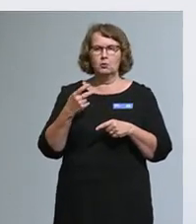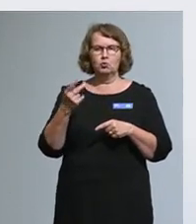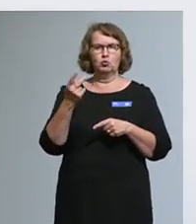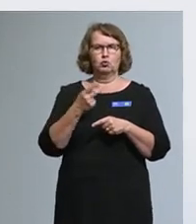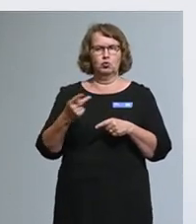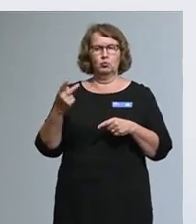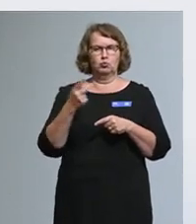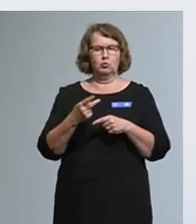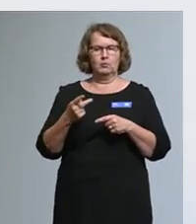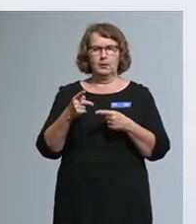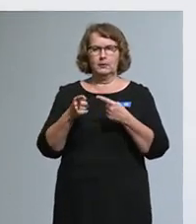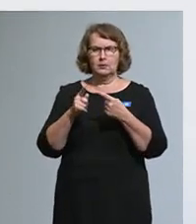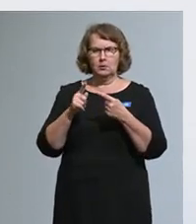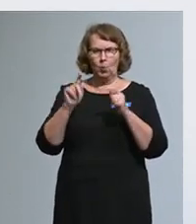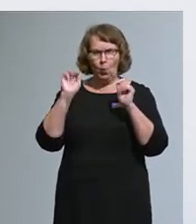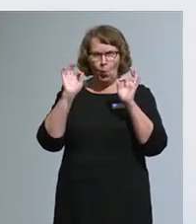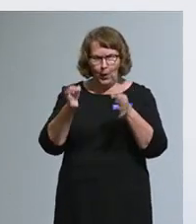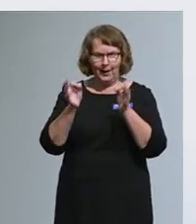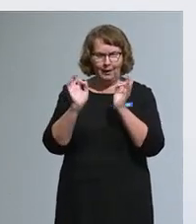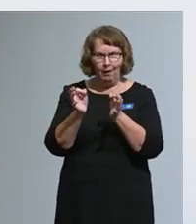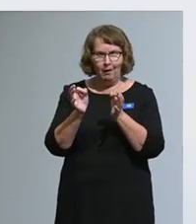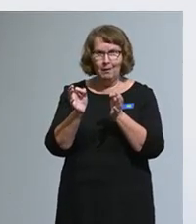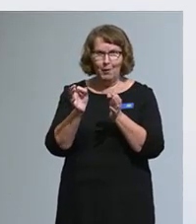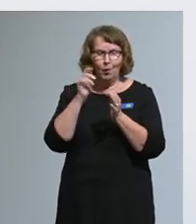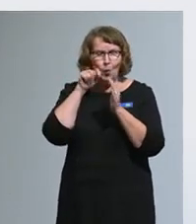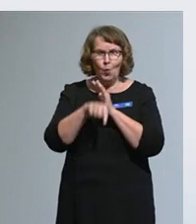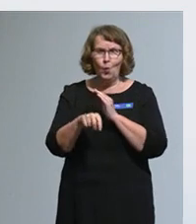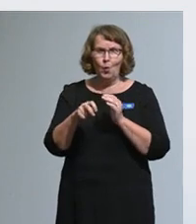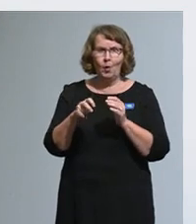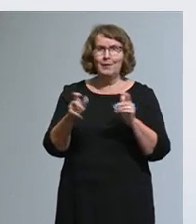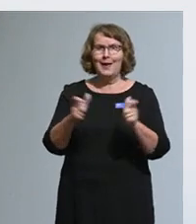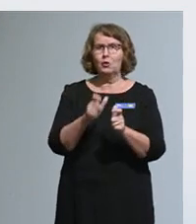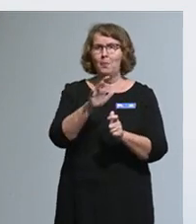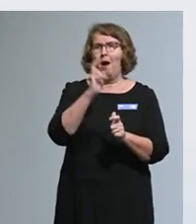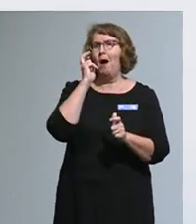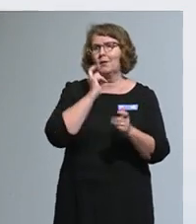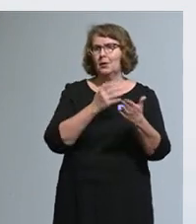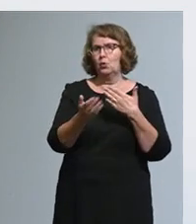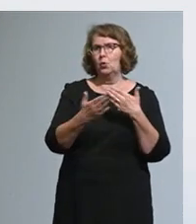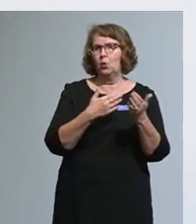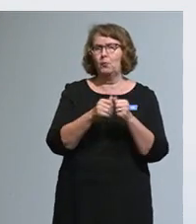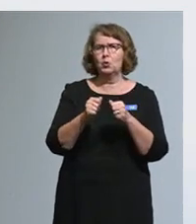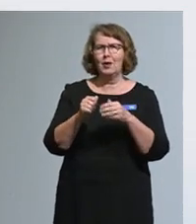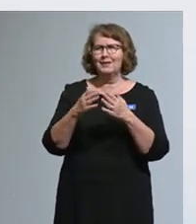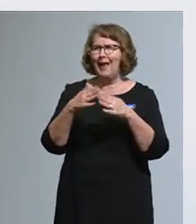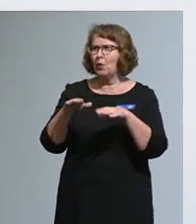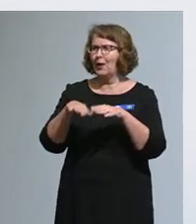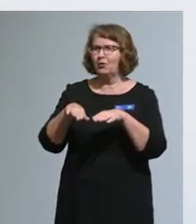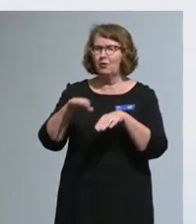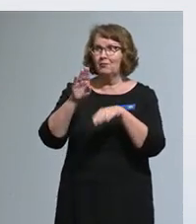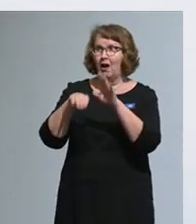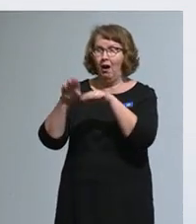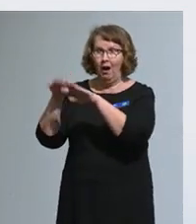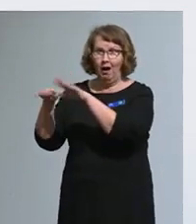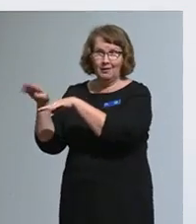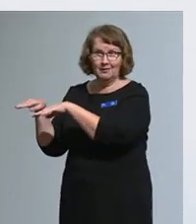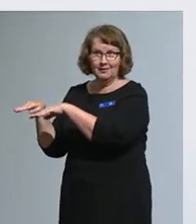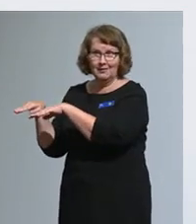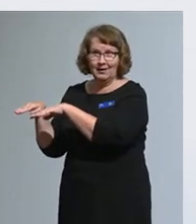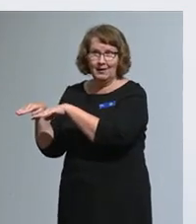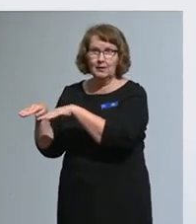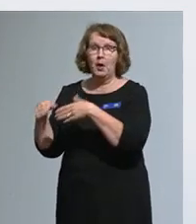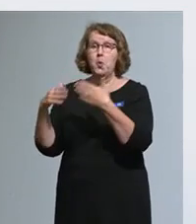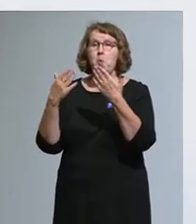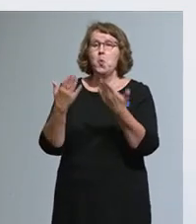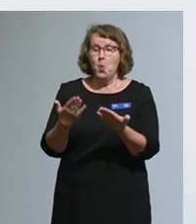iso osa ja arki siitä järjestötyötä, mutta ne käytännöt on erilaiset. Ja näitä on noussut siellä oikeasti